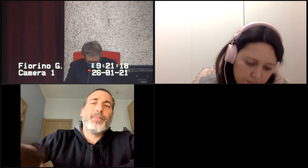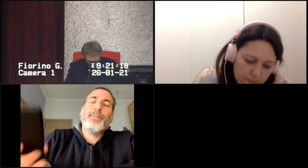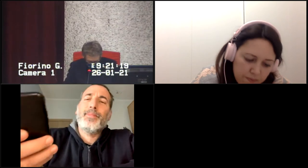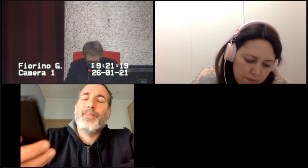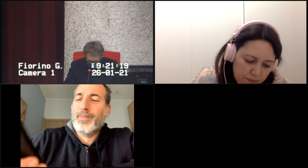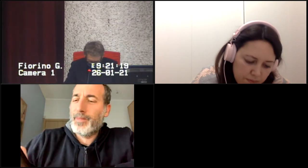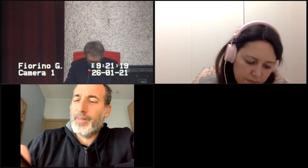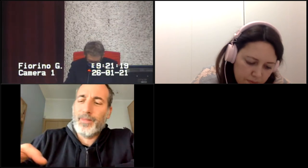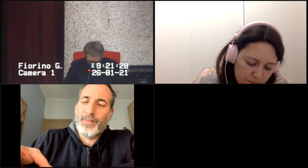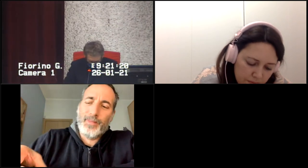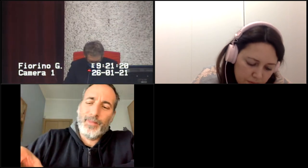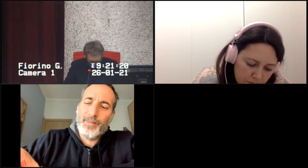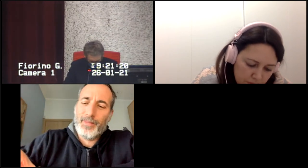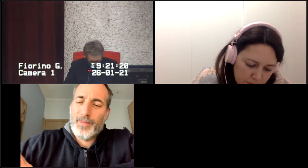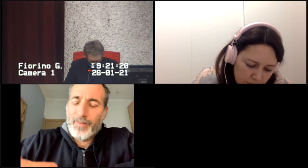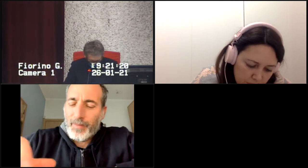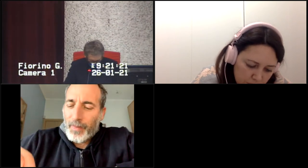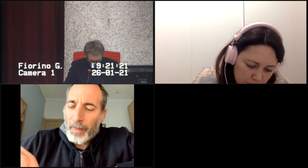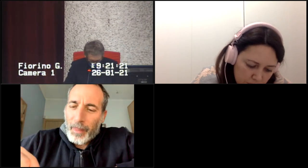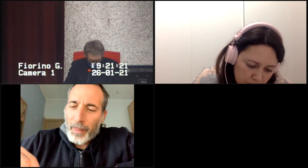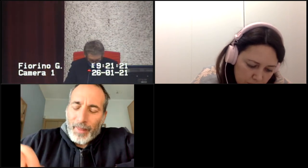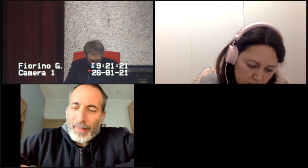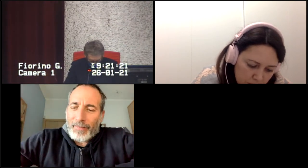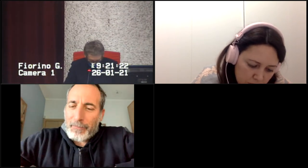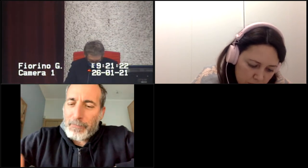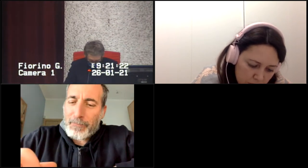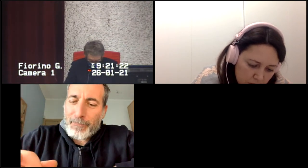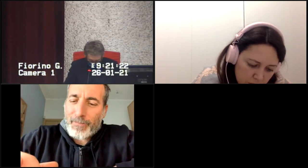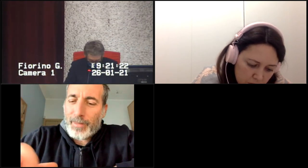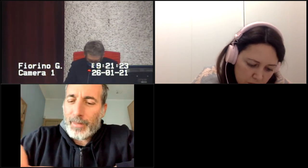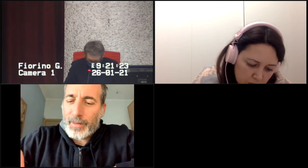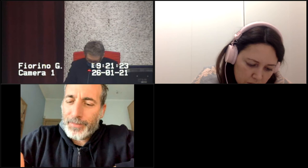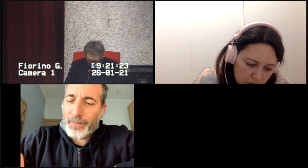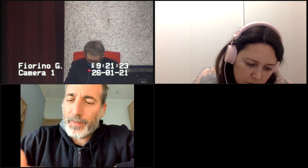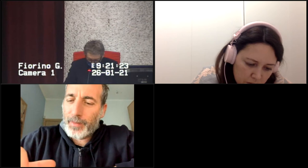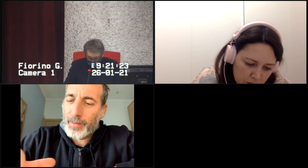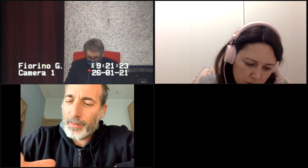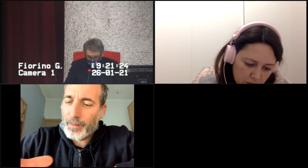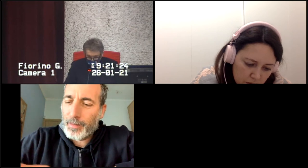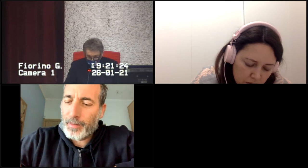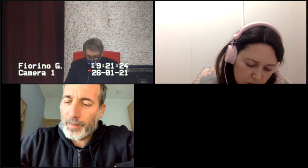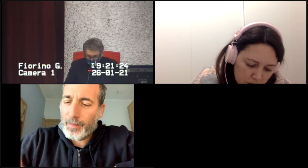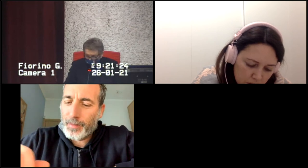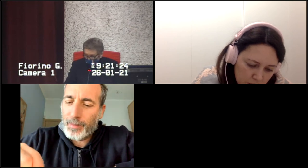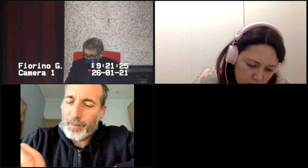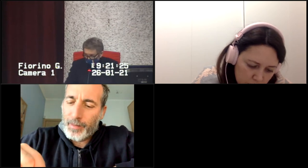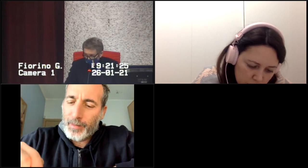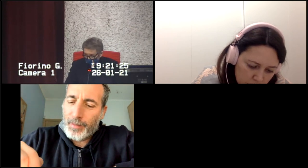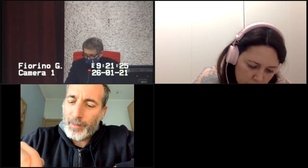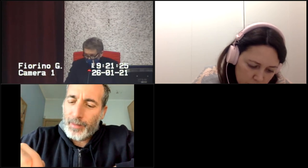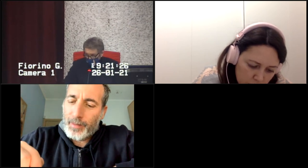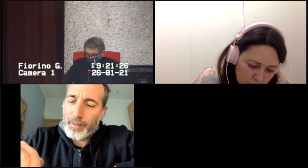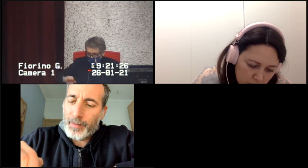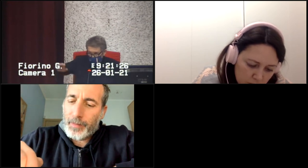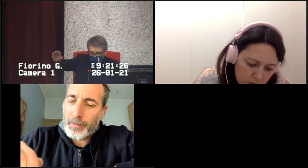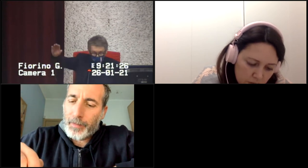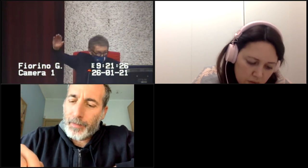Grazie a lei. Terminata la dichiarazione, apro la votazione per la delibera al punto 1. Favorevoli?